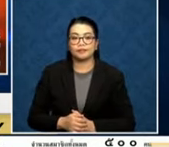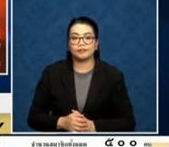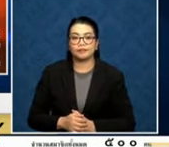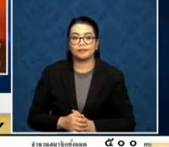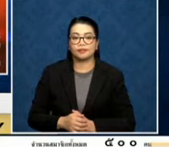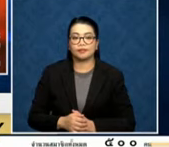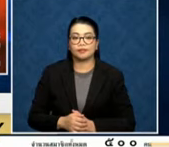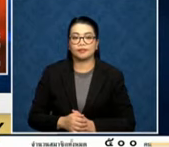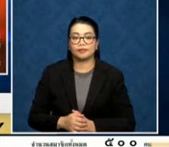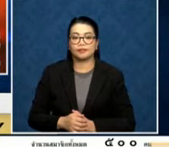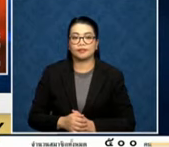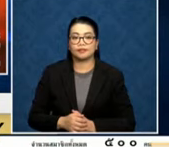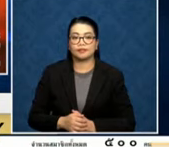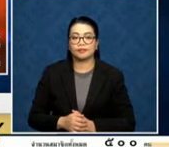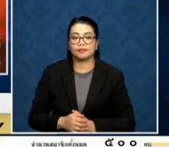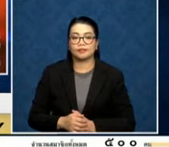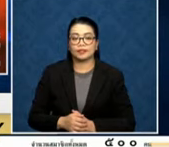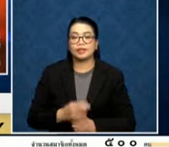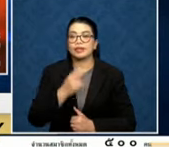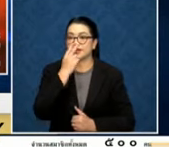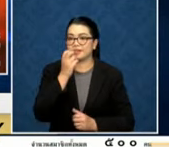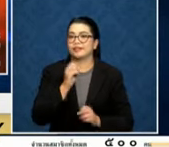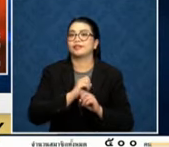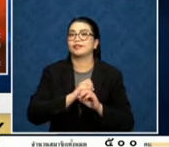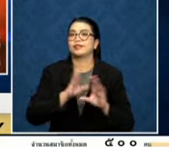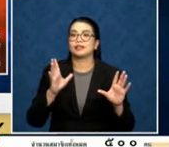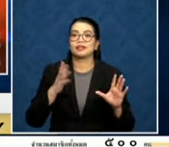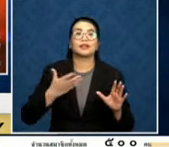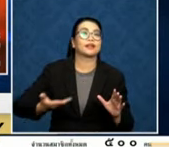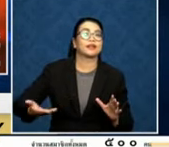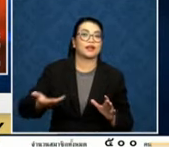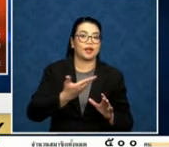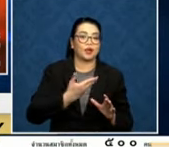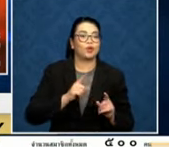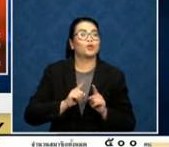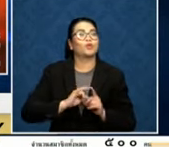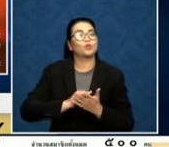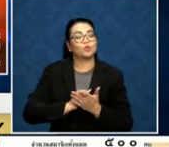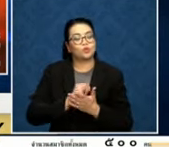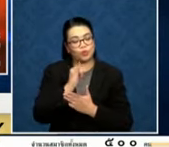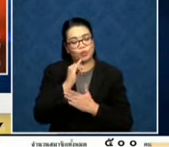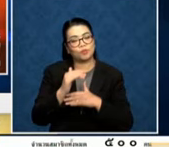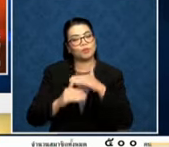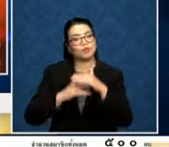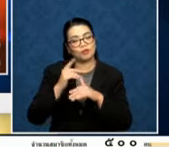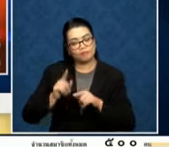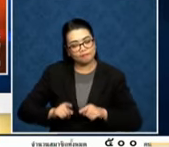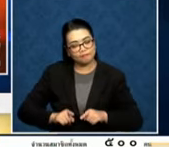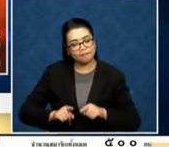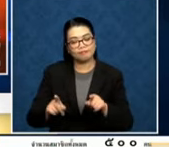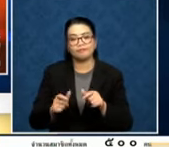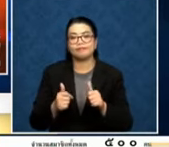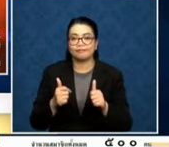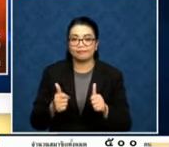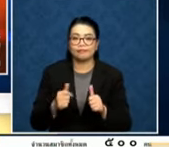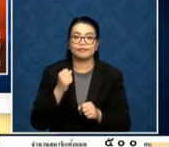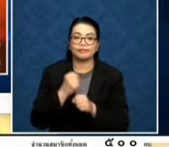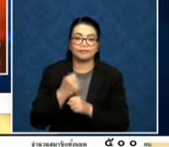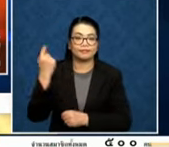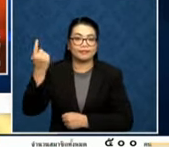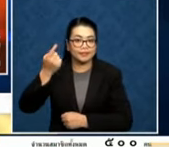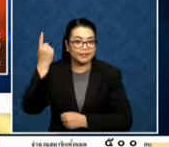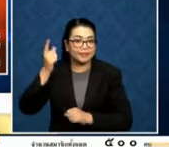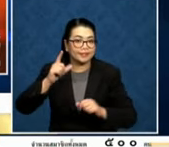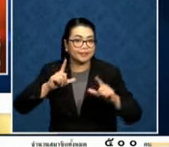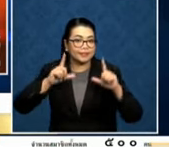ครับท่านประธานเห็นชัดเจนครับว่าเรากำลังมาถูกทางกันแล้วครับเราจะต้องทำให้การท่องเที่ยวของเรา